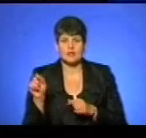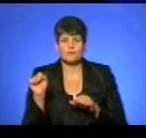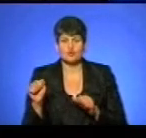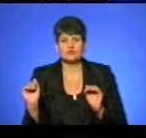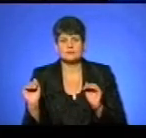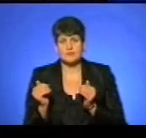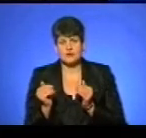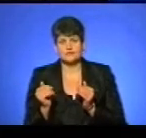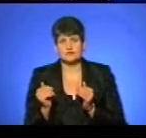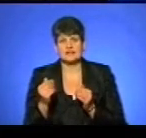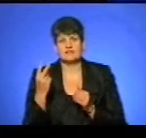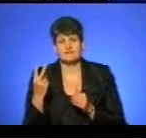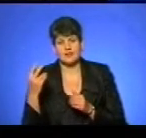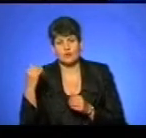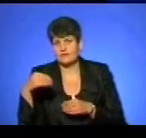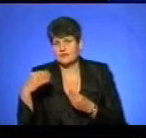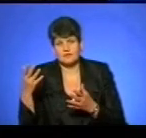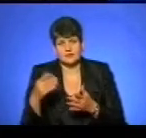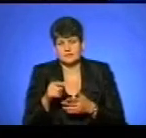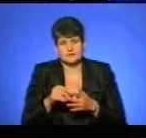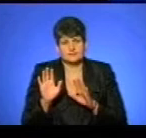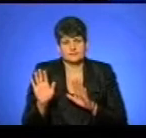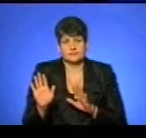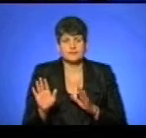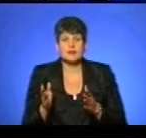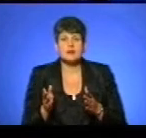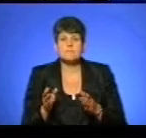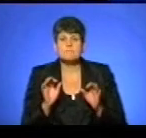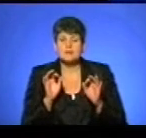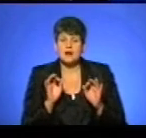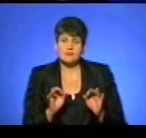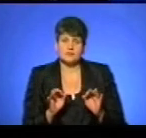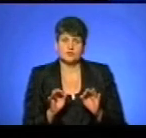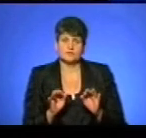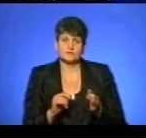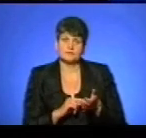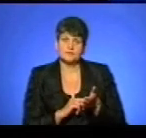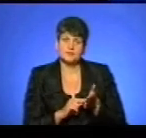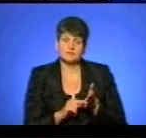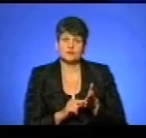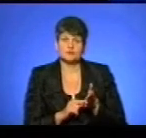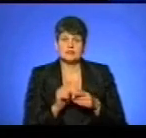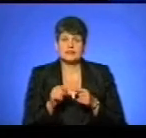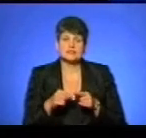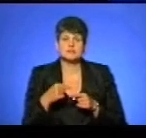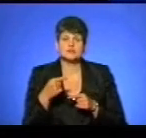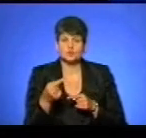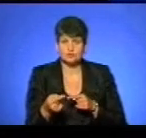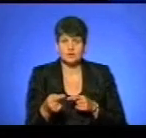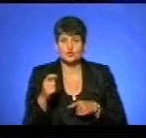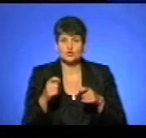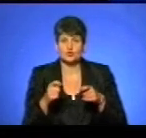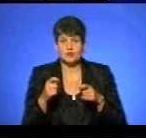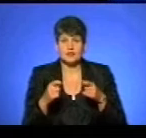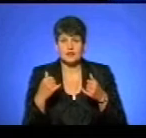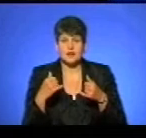зменшувати планку, 2 корови давати, і нема питань. Правильно підмічено, що, ну, наступним кроком, якщо доїльний апарат мати,